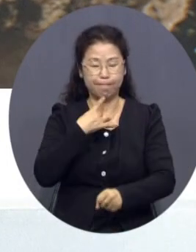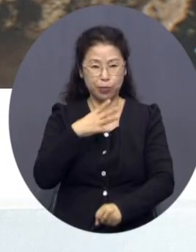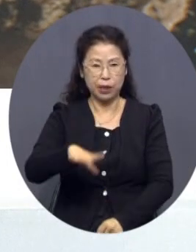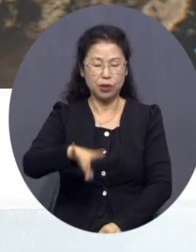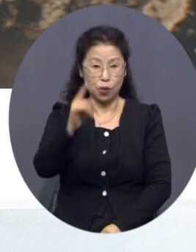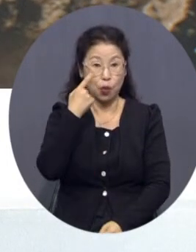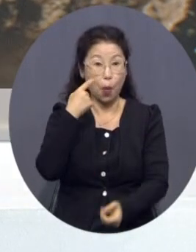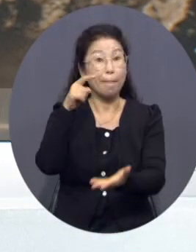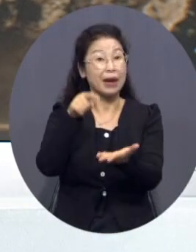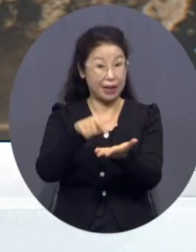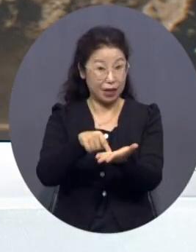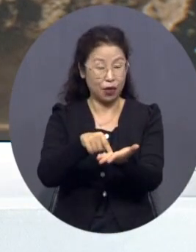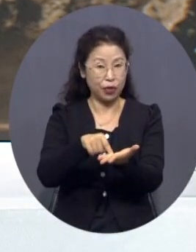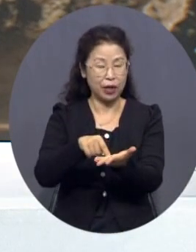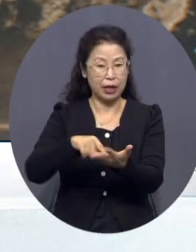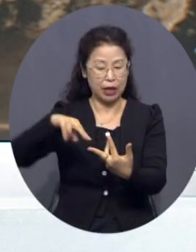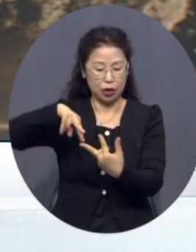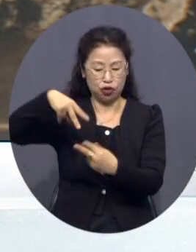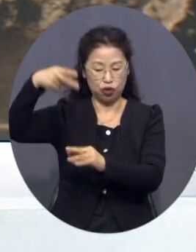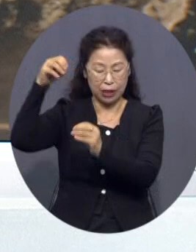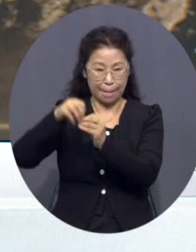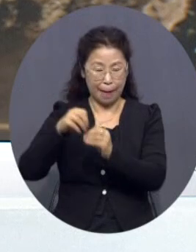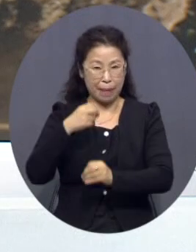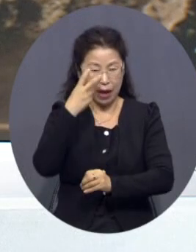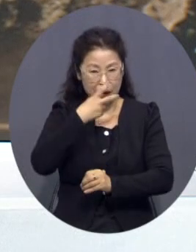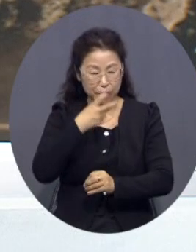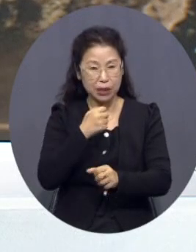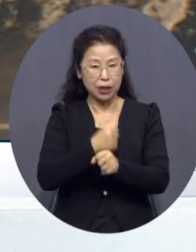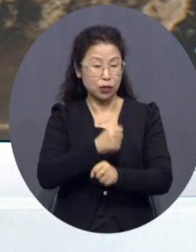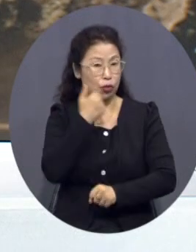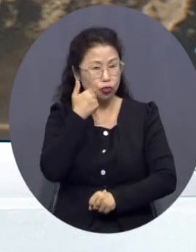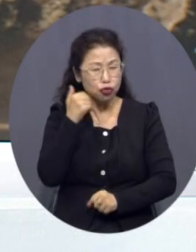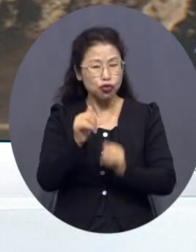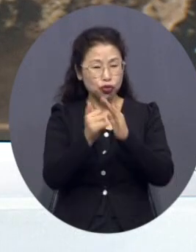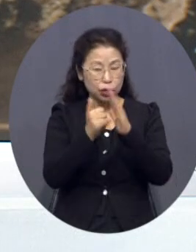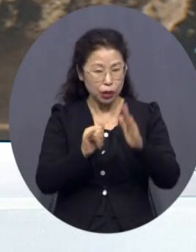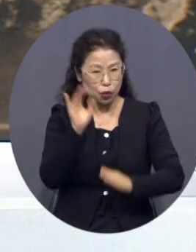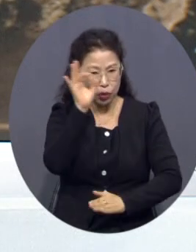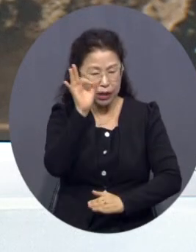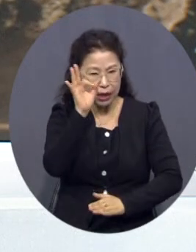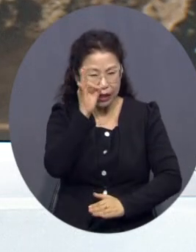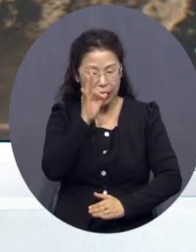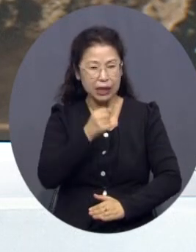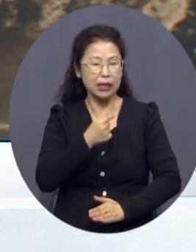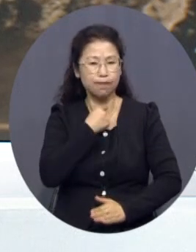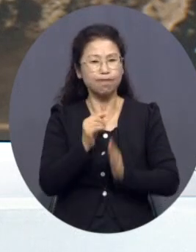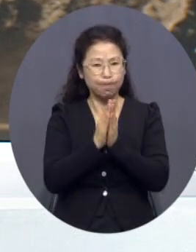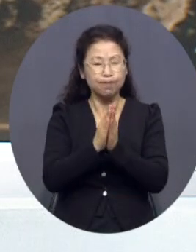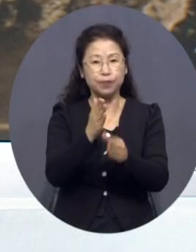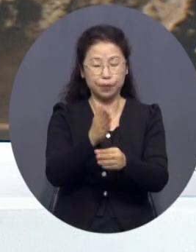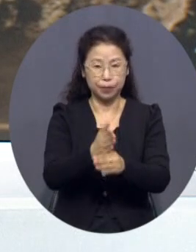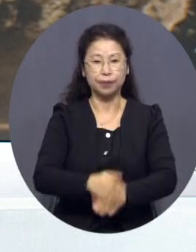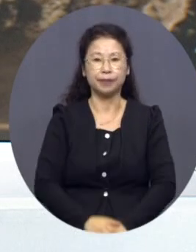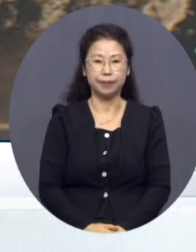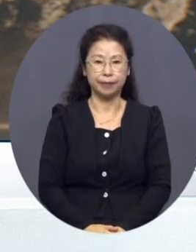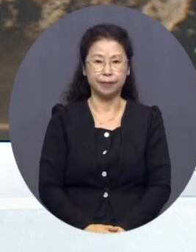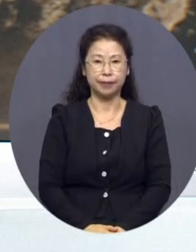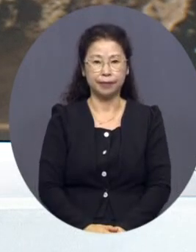처음 발굴됐는데 유전자 감식을 통해 신원과 가족을 찾을 수 있게 됩니다. 박주연 기자입니다.